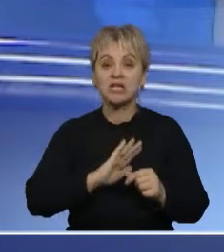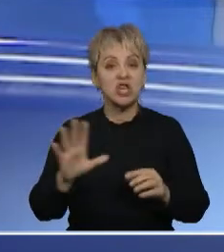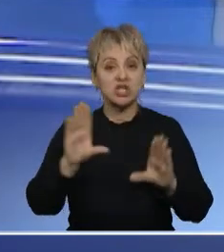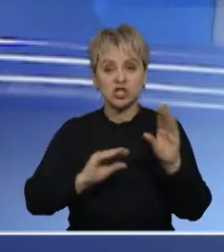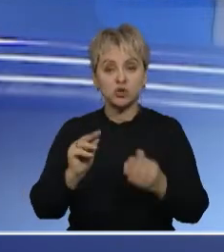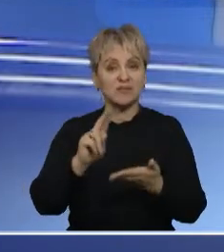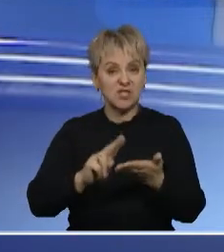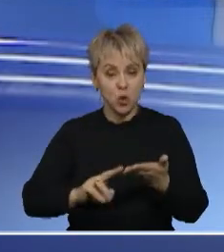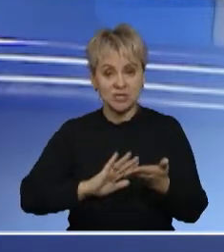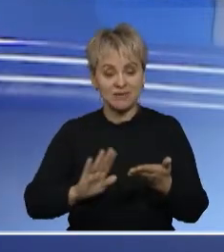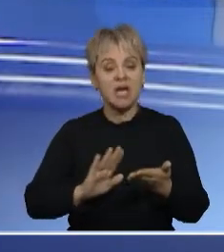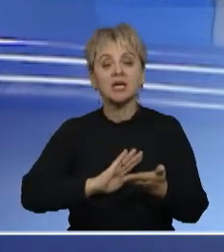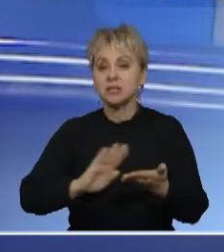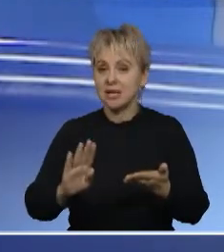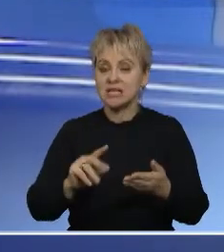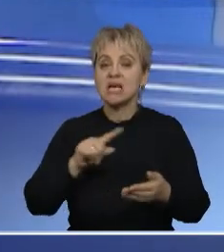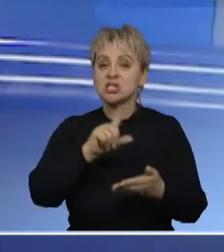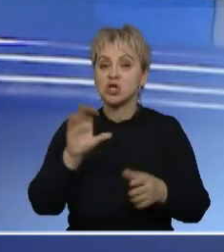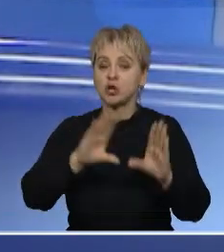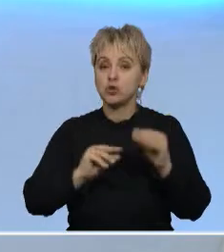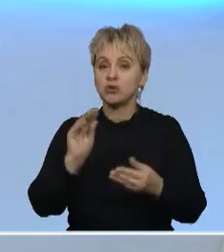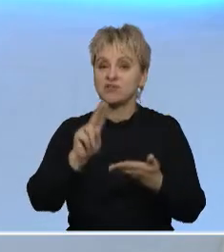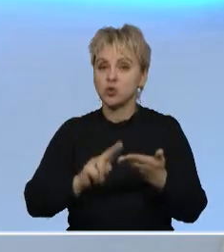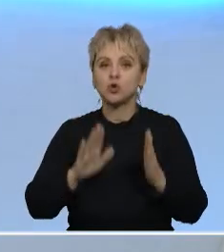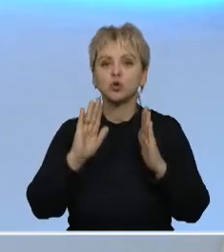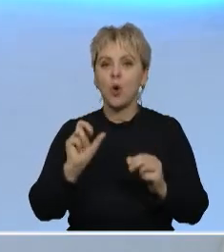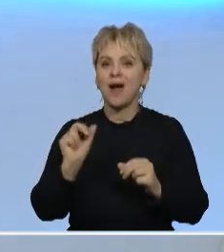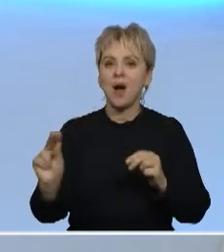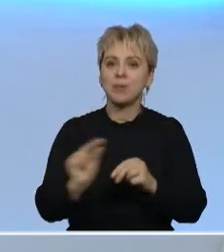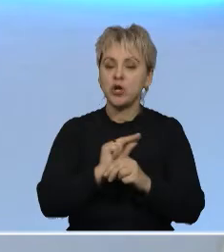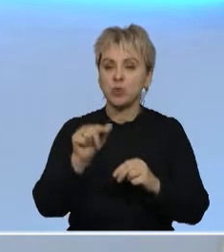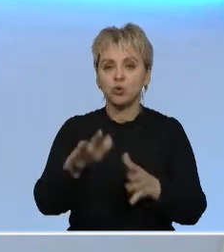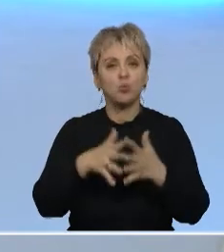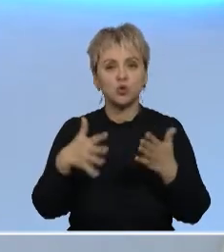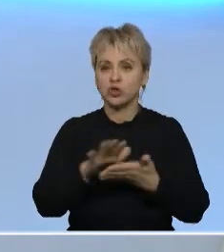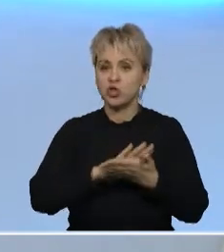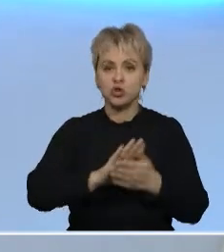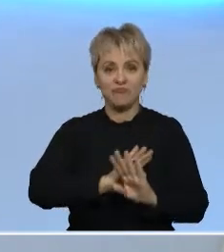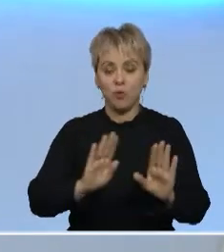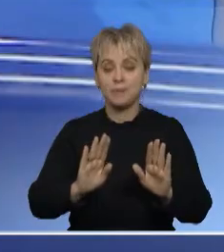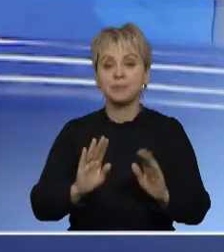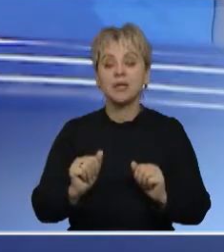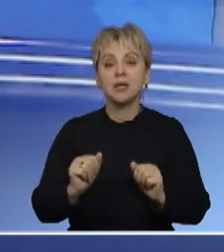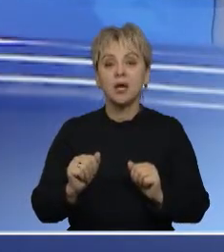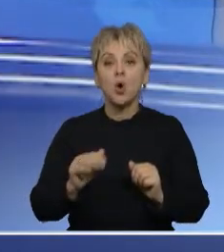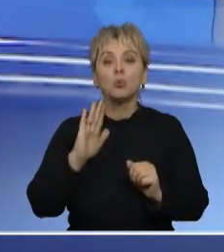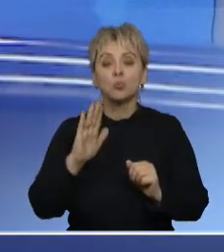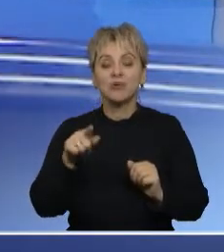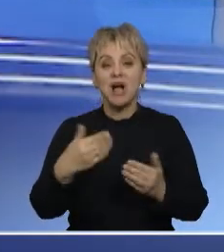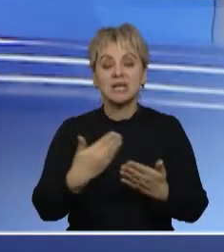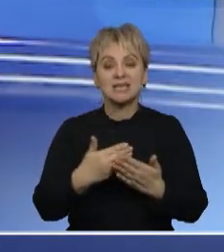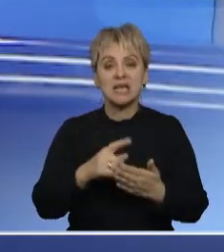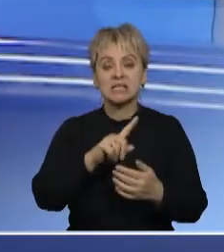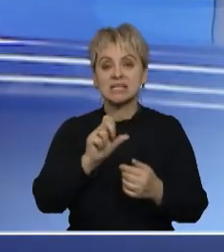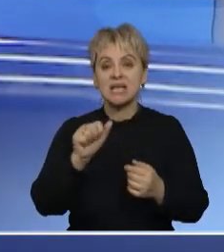счет взносов, получается, жильцов? За счет взносов выполняется только капитальный ремонт и больше ничего. Буквально, наверное,